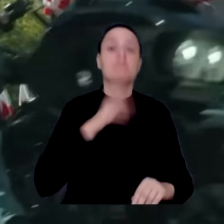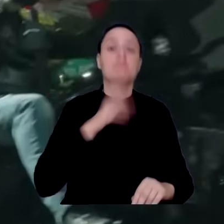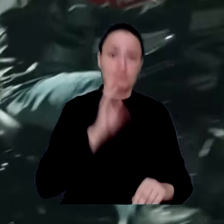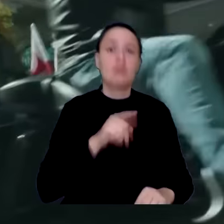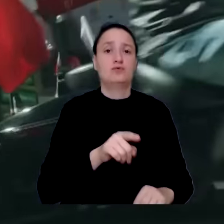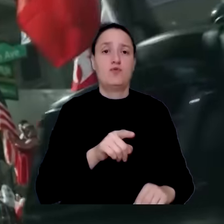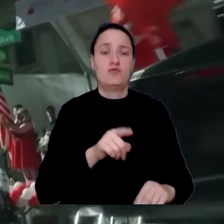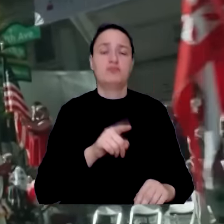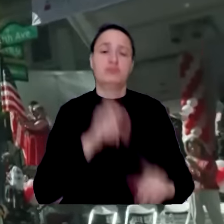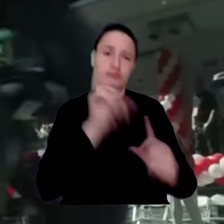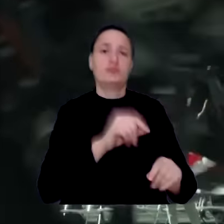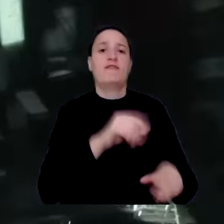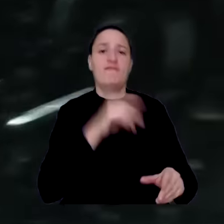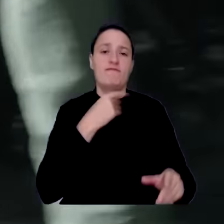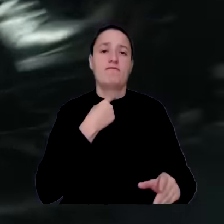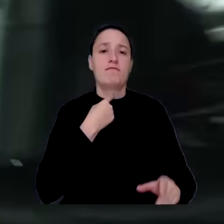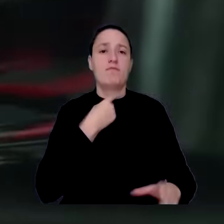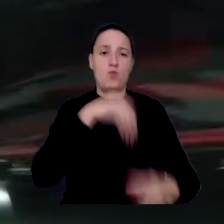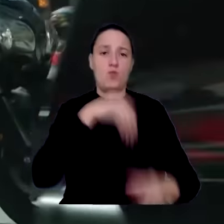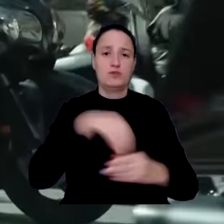podziela ich wartości.